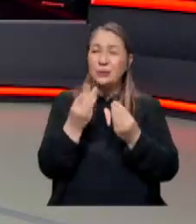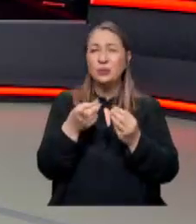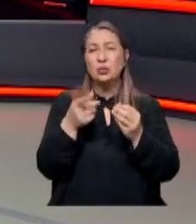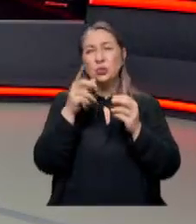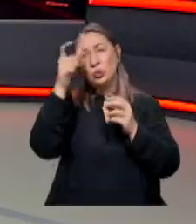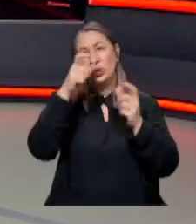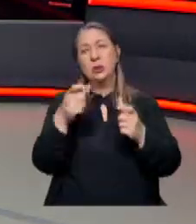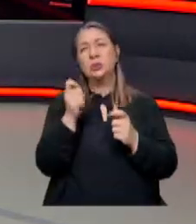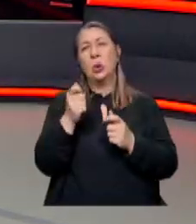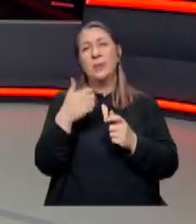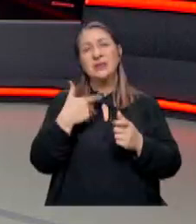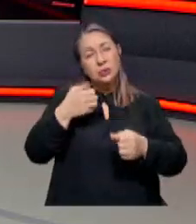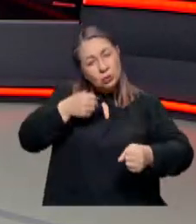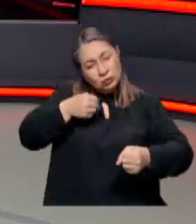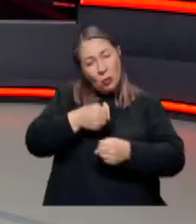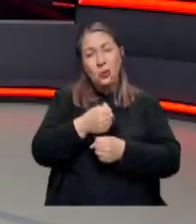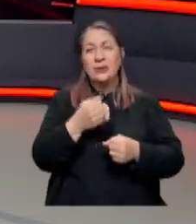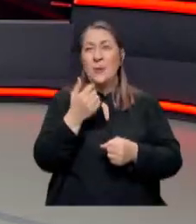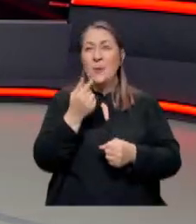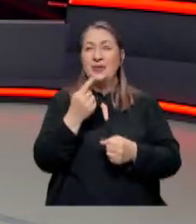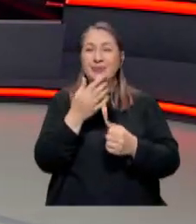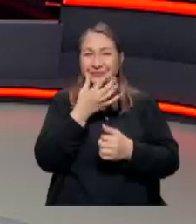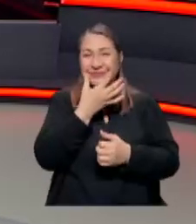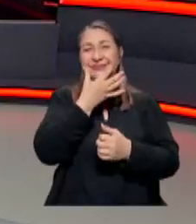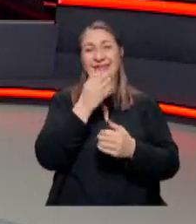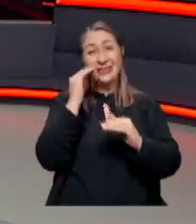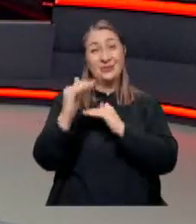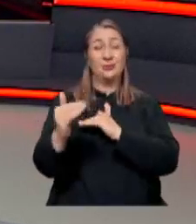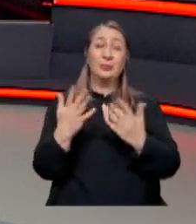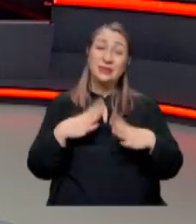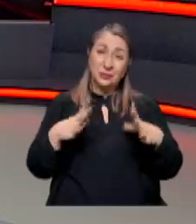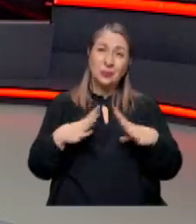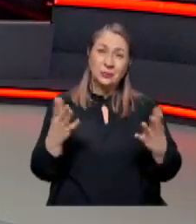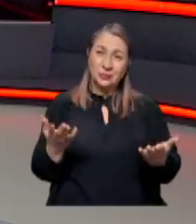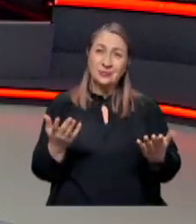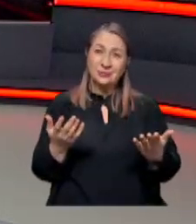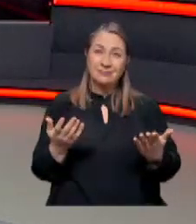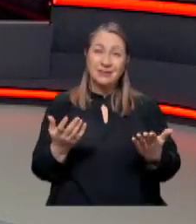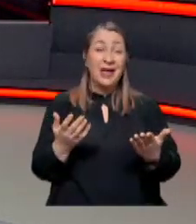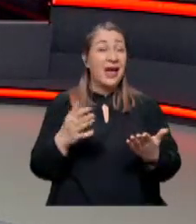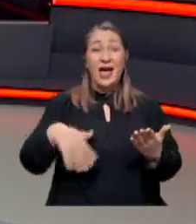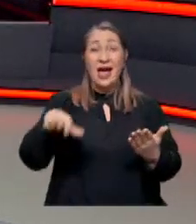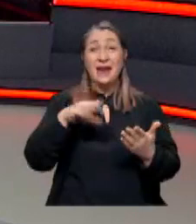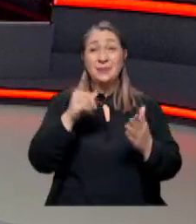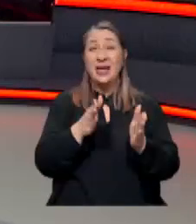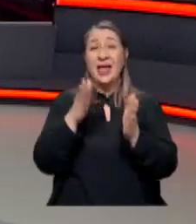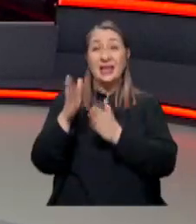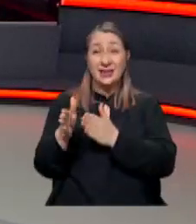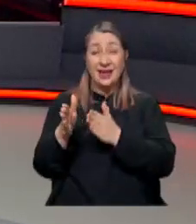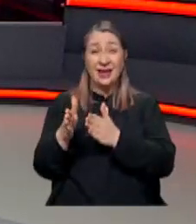zor. Zorluyoruz biz de. Birazcık tebessüm etsin insanlar diye de herkes bir yandan